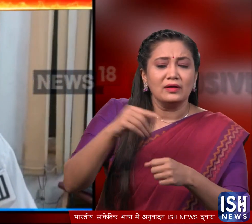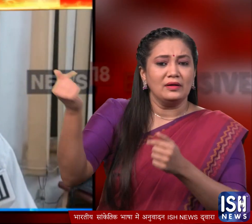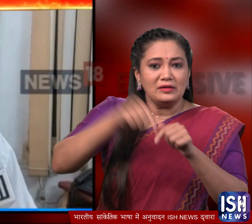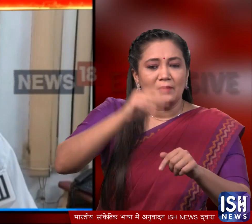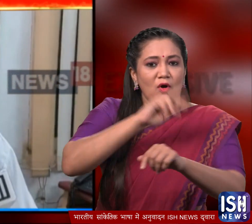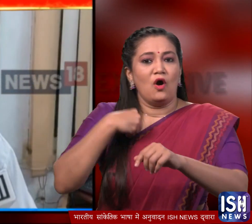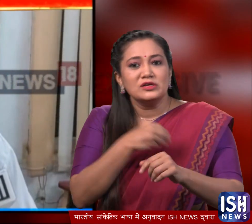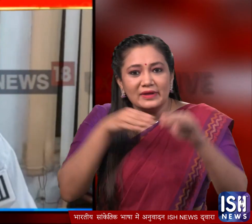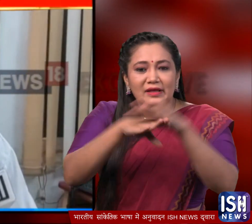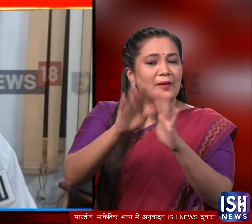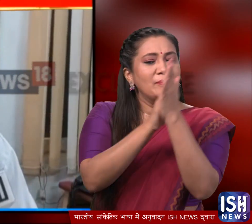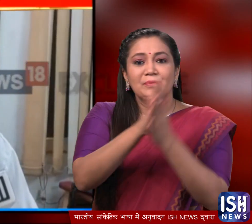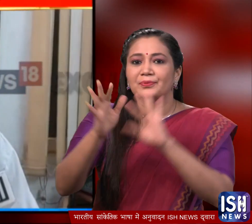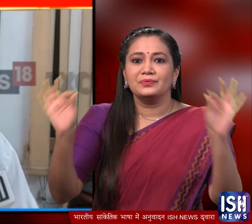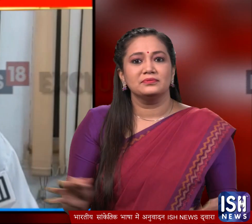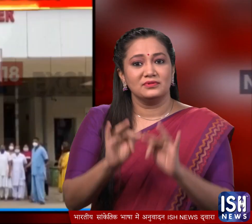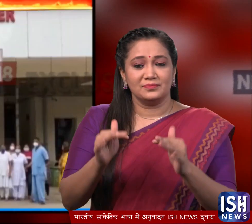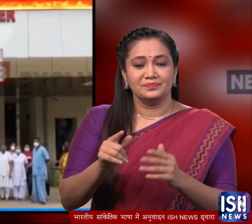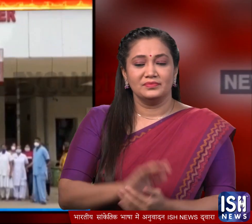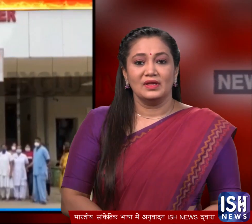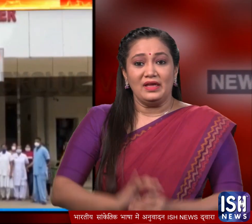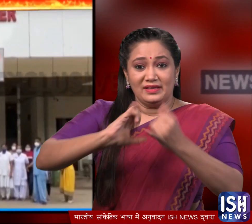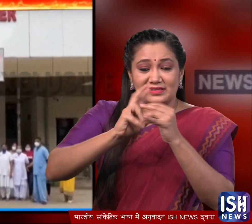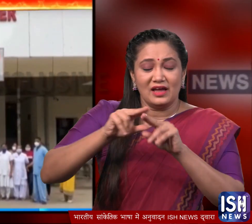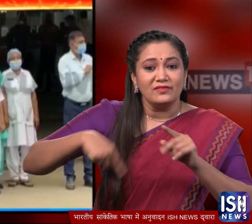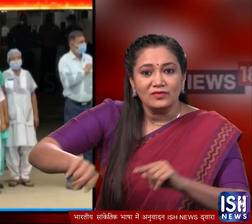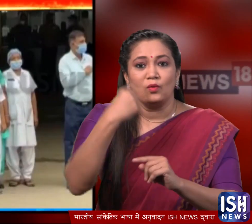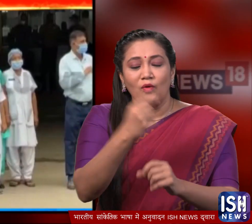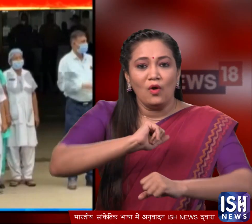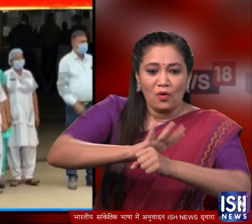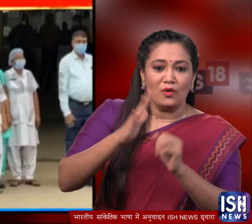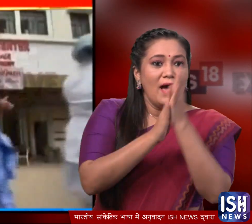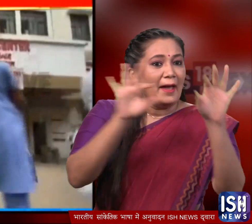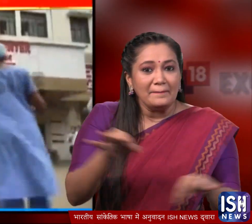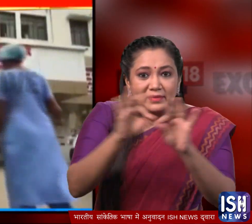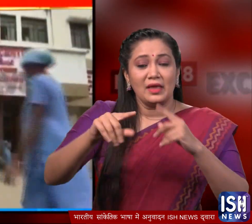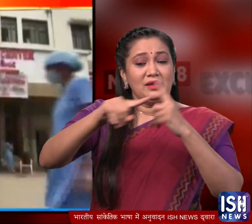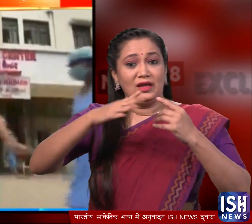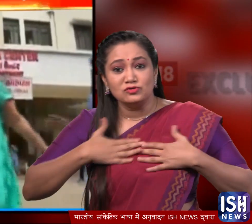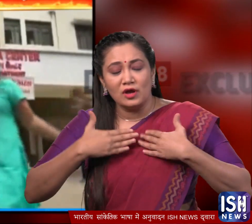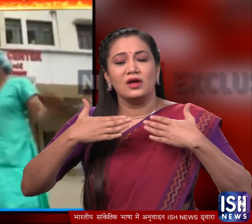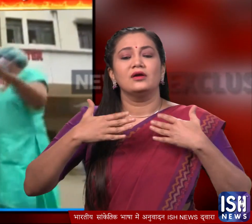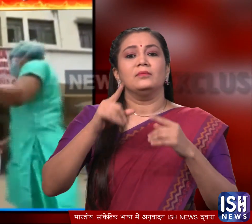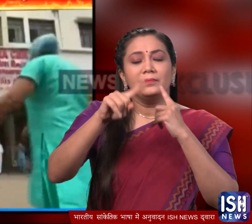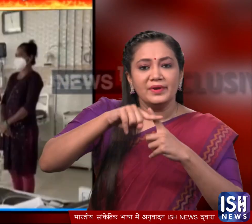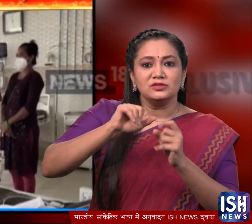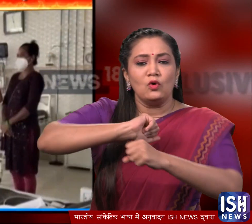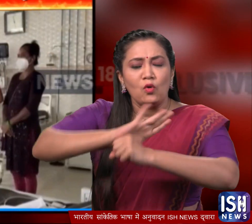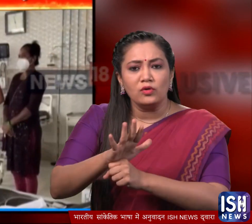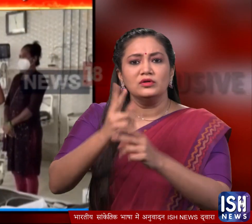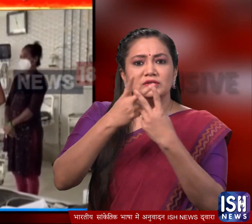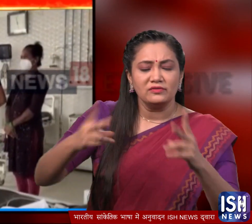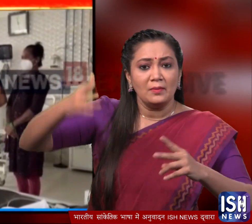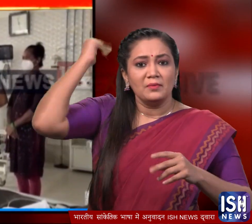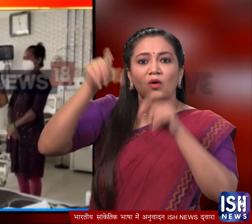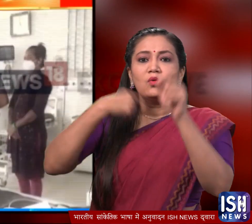की कोरोना हॉस्पिटल में एडमिट नहीं है। अस्पताल के कर्मचारियों ने न सिर्फ कोरोना वार्ड खाली होने का जश्न मनाया, बल्कि उन्होंने महामारी